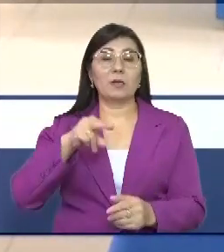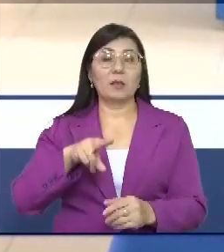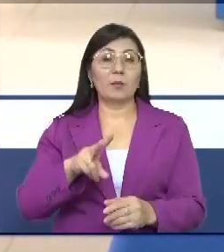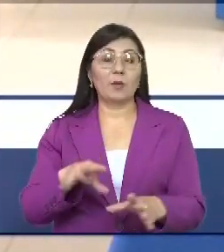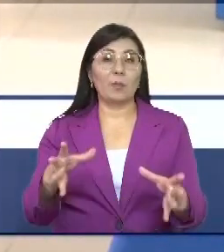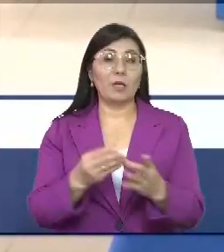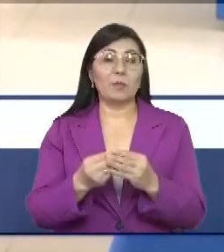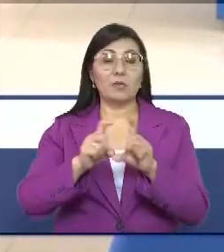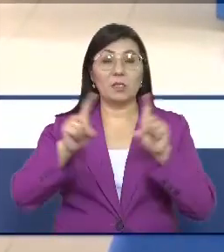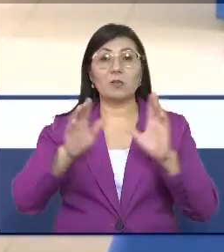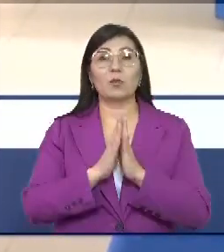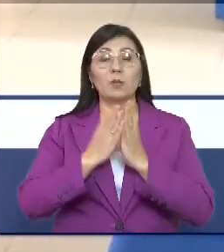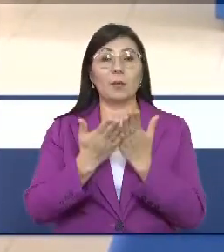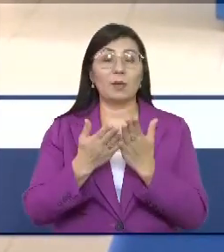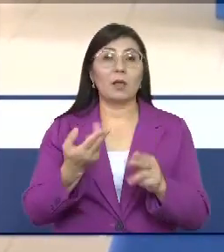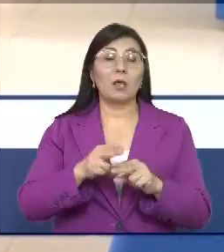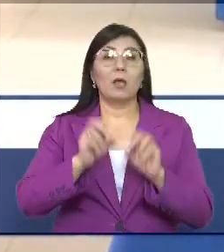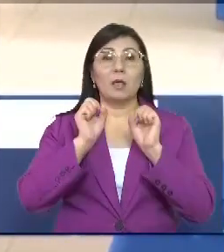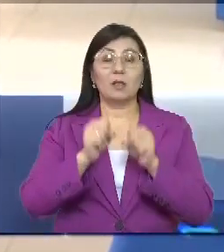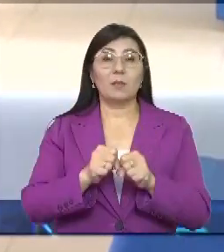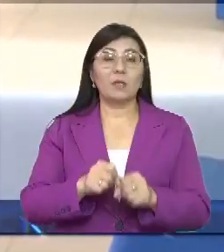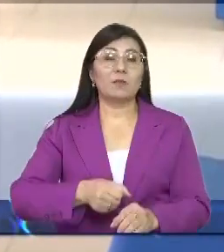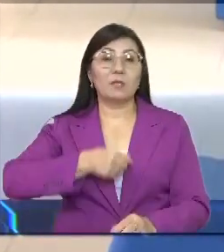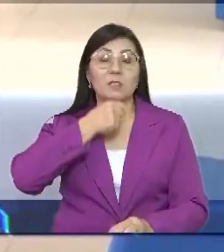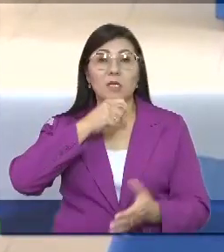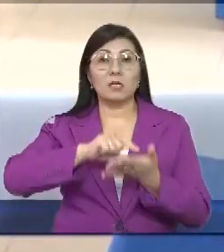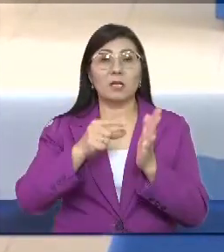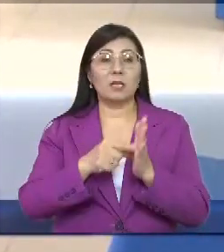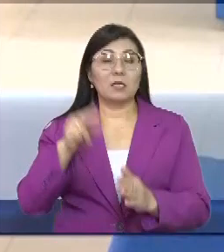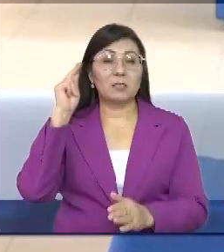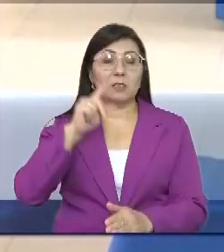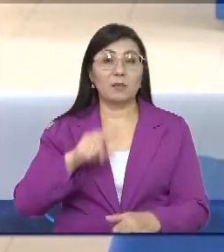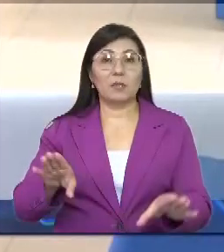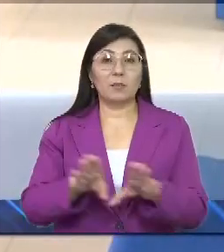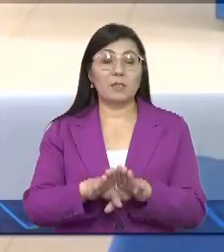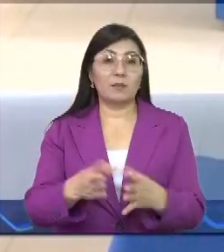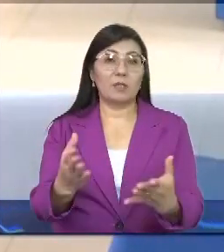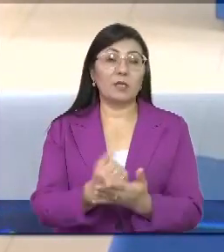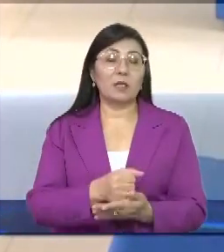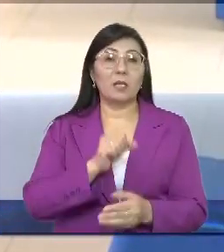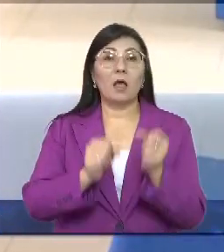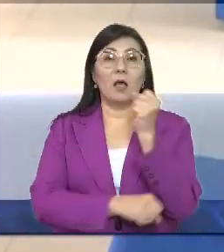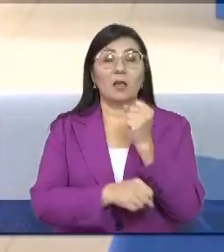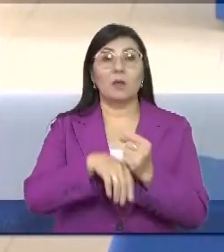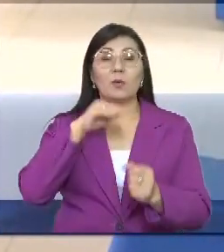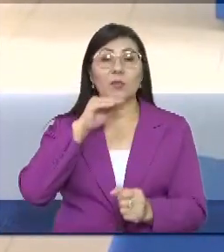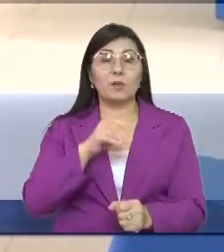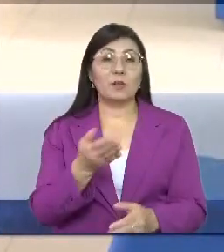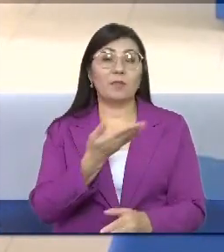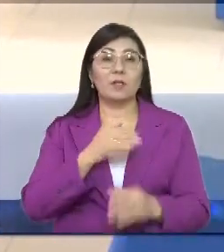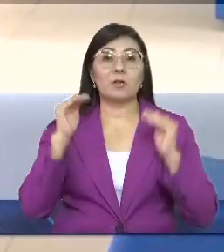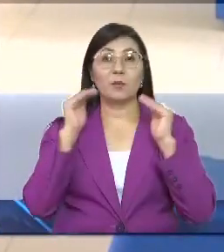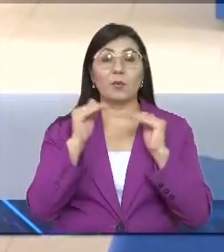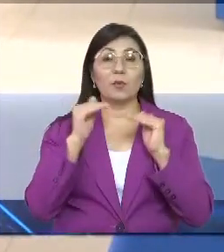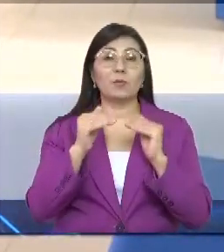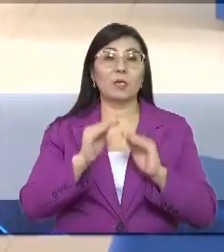колледжа одновременно со школьным аттестатом Это позволяет ученикам старших классов параллельно осваивать рабочие специальности важно подчеркнуть что в нашем